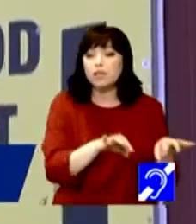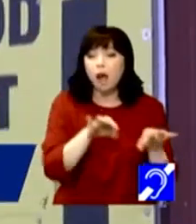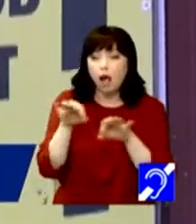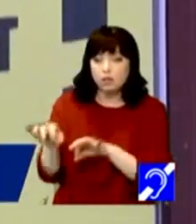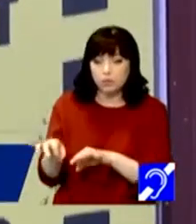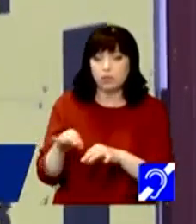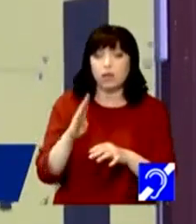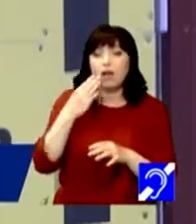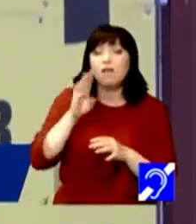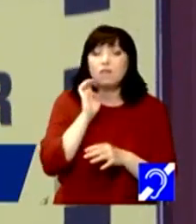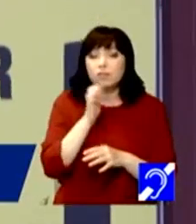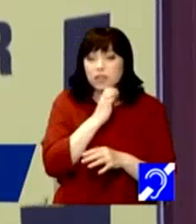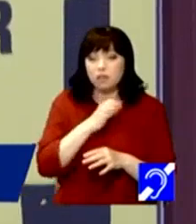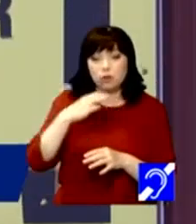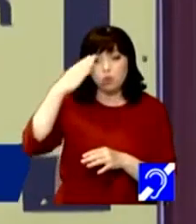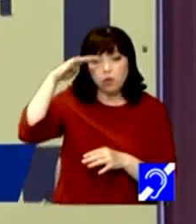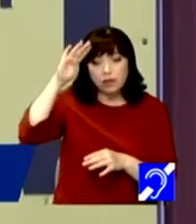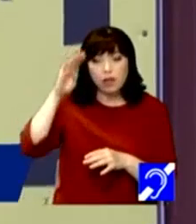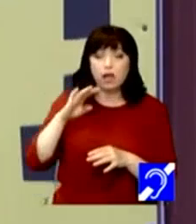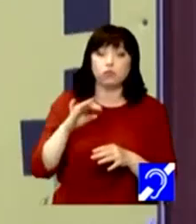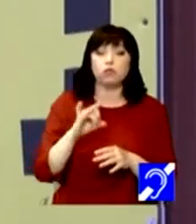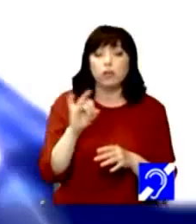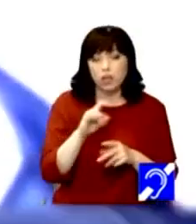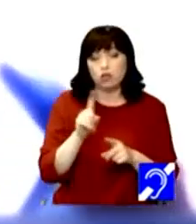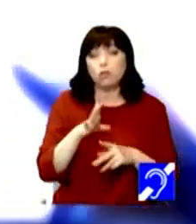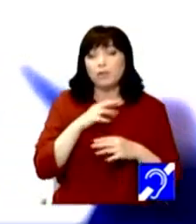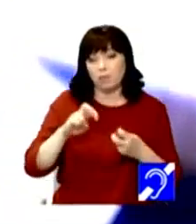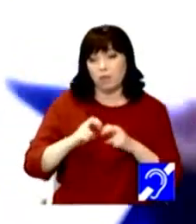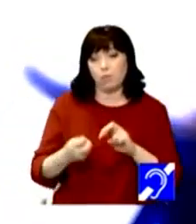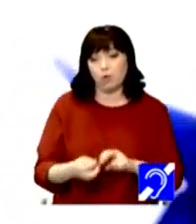către Irlanda de Nord și amenință că ar putea lua măsuri de salvgardare.